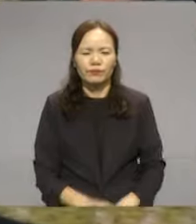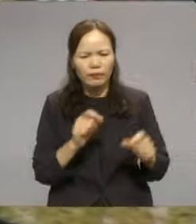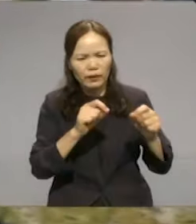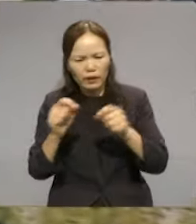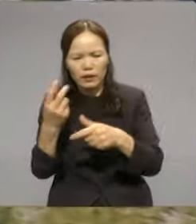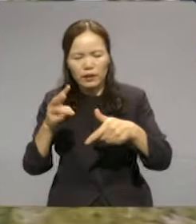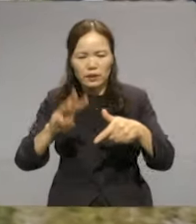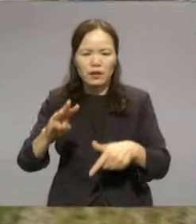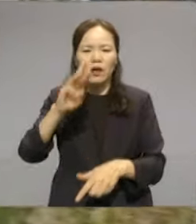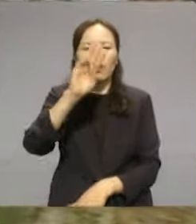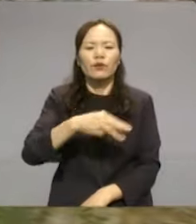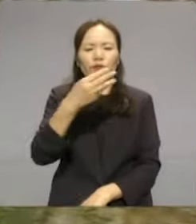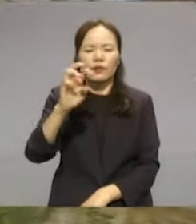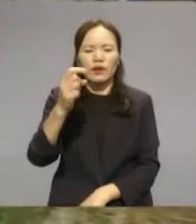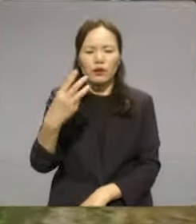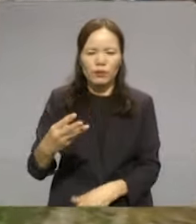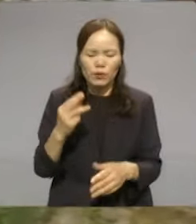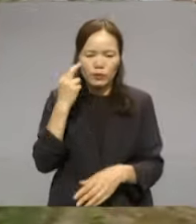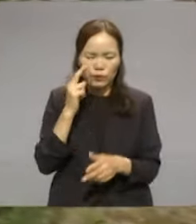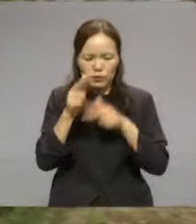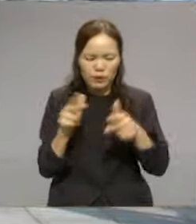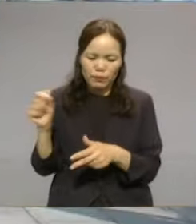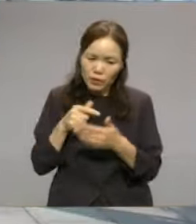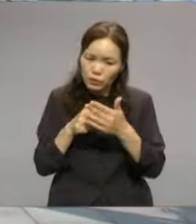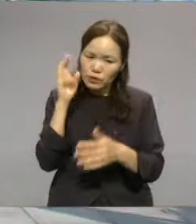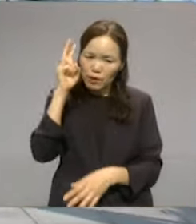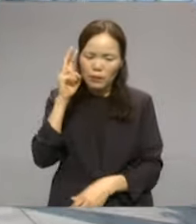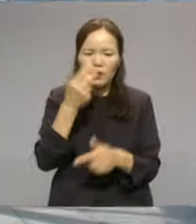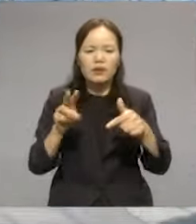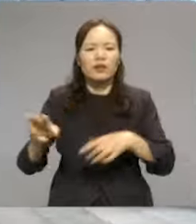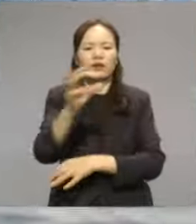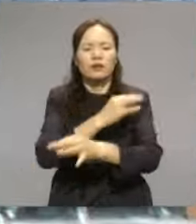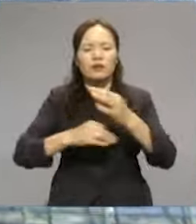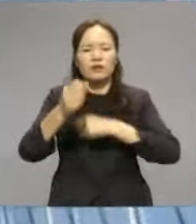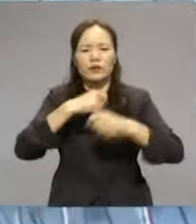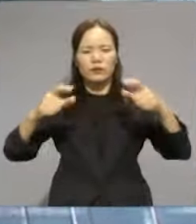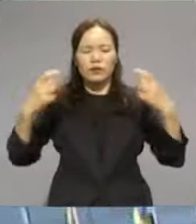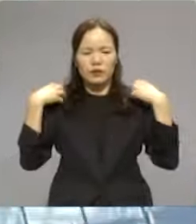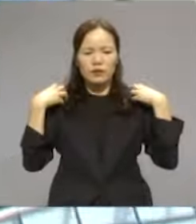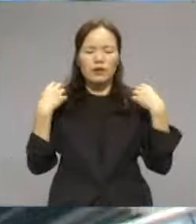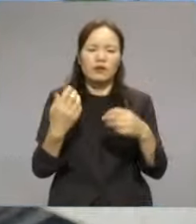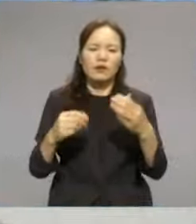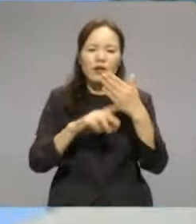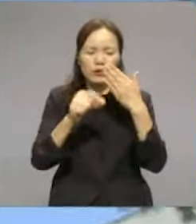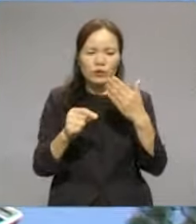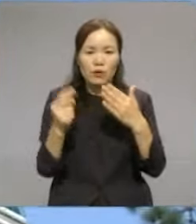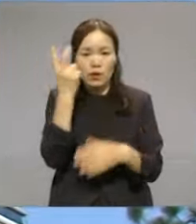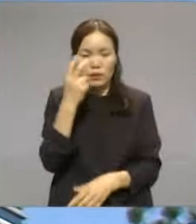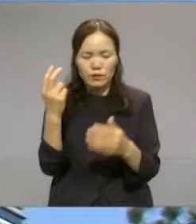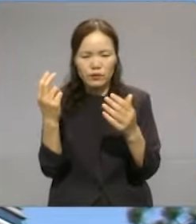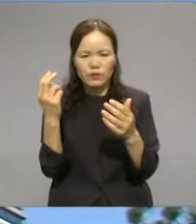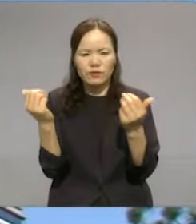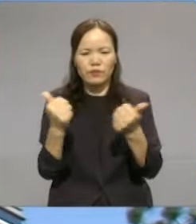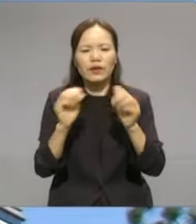지지부진했던 인천 롯데몰 송도 사업이 다시 속도를 낼 전망입니다. 인천경제자유구역청은 지난달 경관심의위원회를 열어